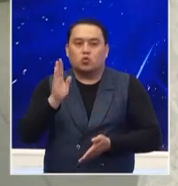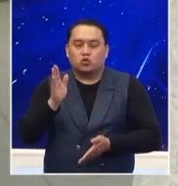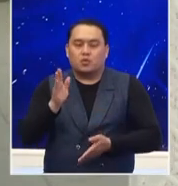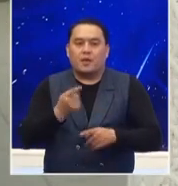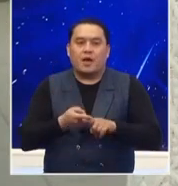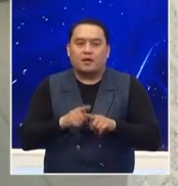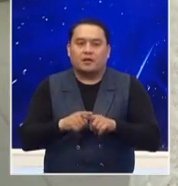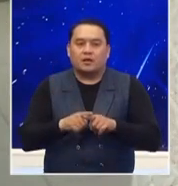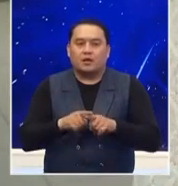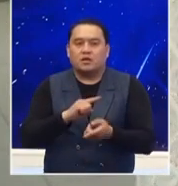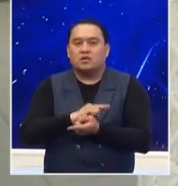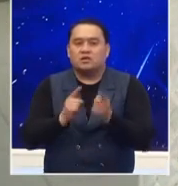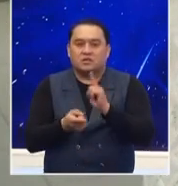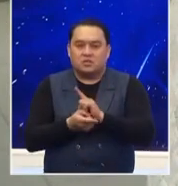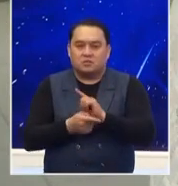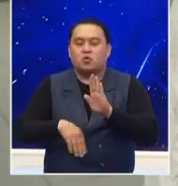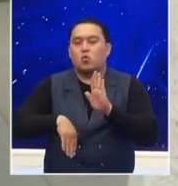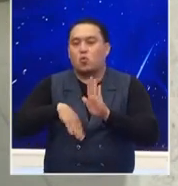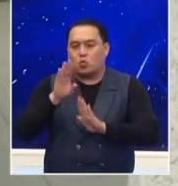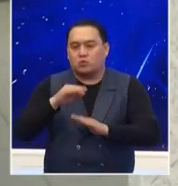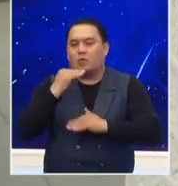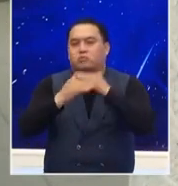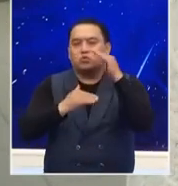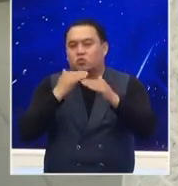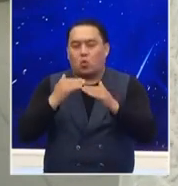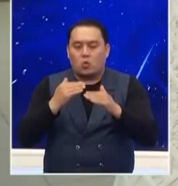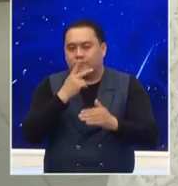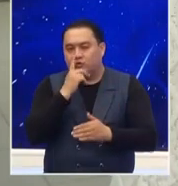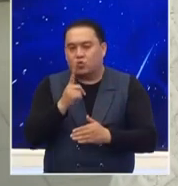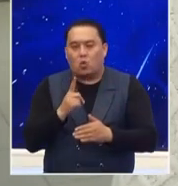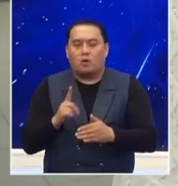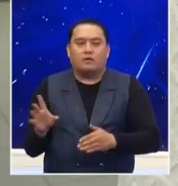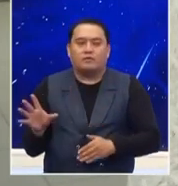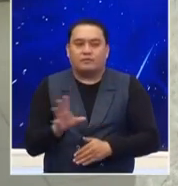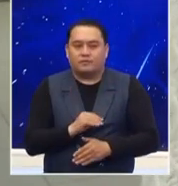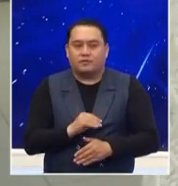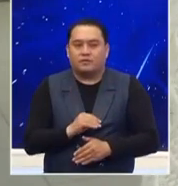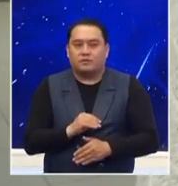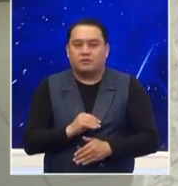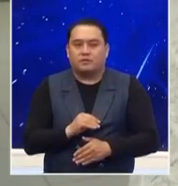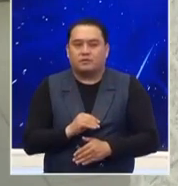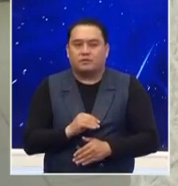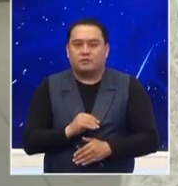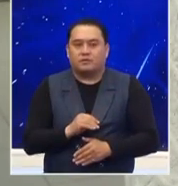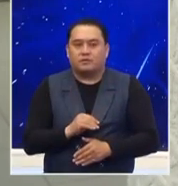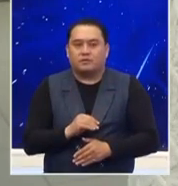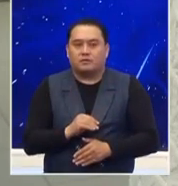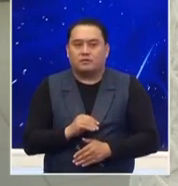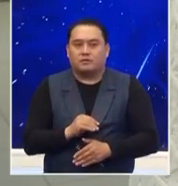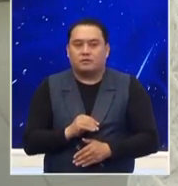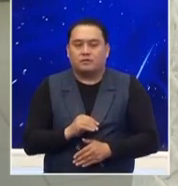это приложение справится и ну, будет отображаться у всех, ну, кто